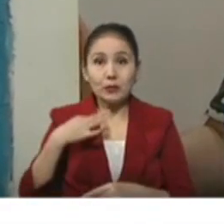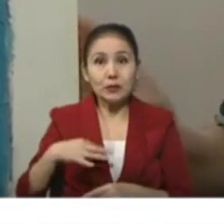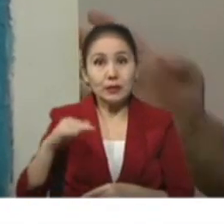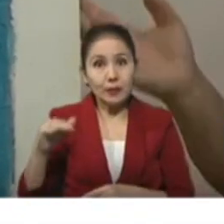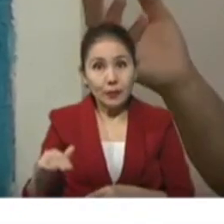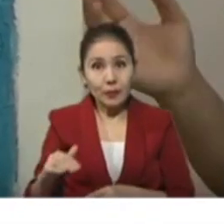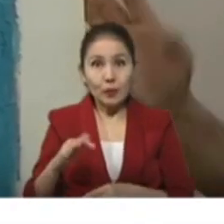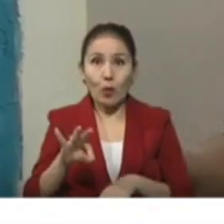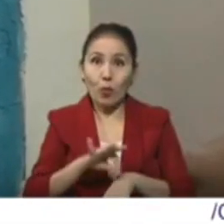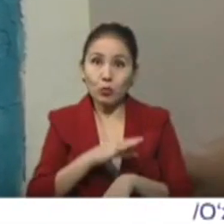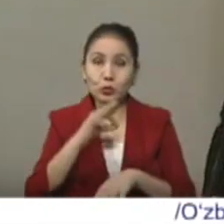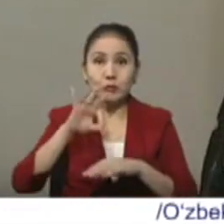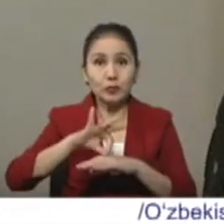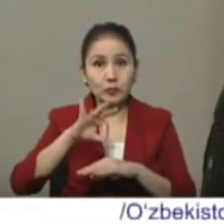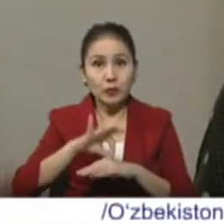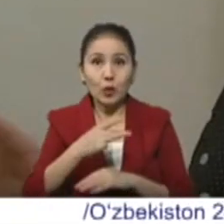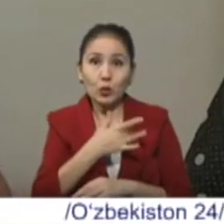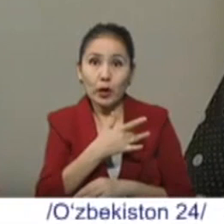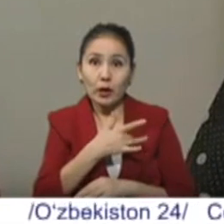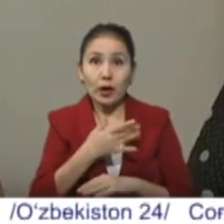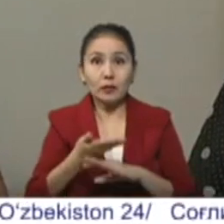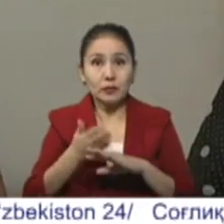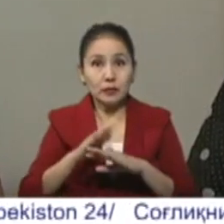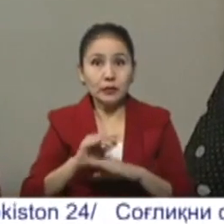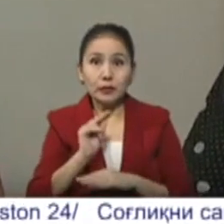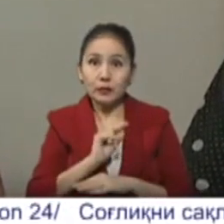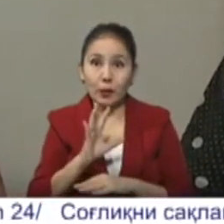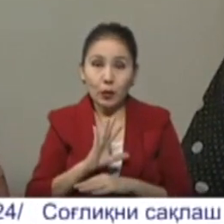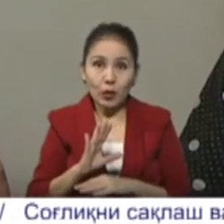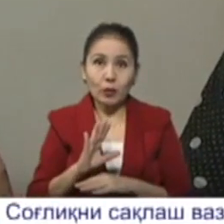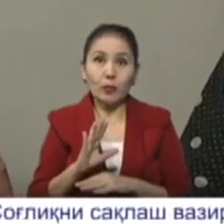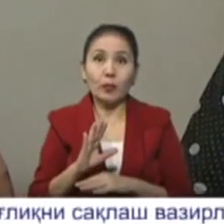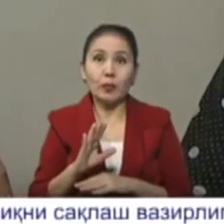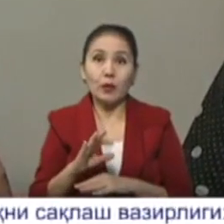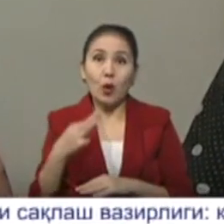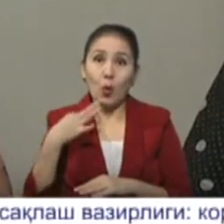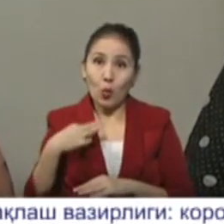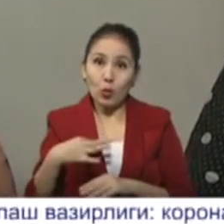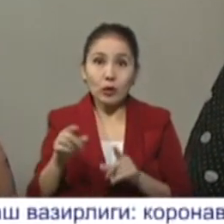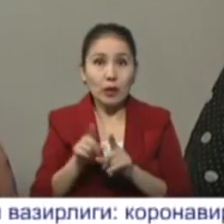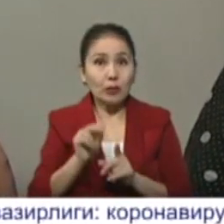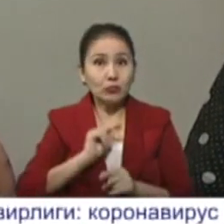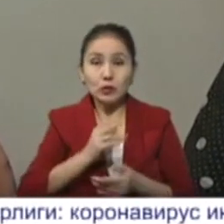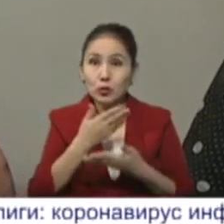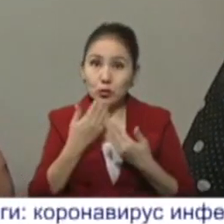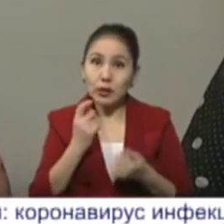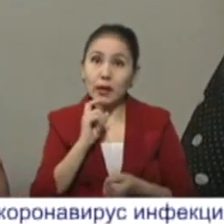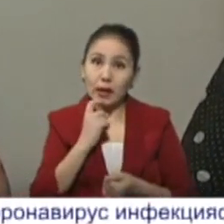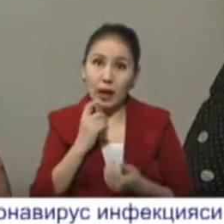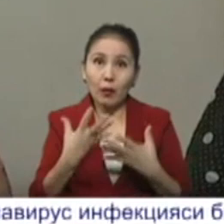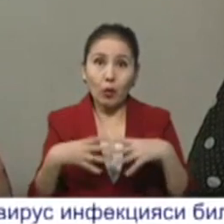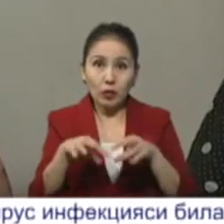Hozir xo'jayinim mazasi yo'q, yuraklari yomon bo'lib ishlamay qolib. Endi o'g'ilda ham ish bo'lmagani uchun qiynalib